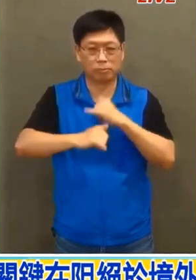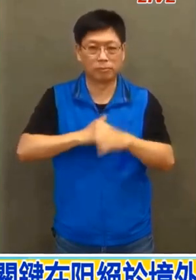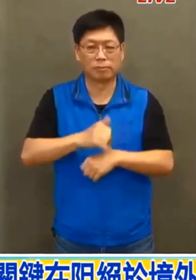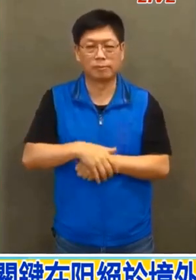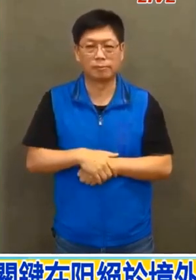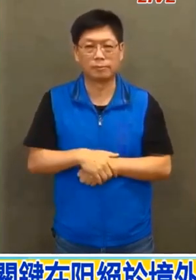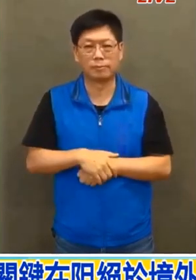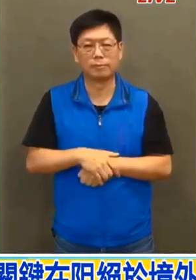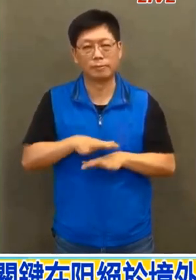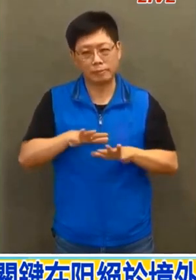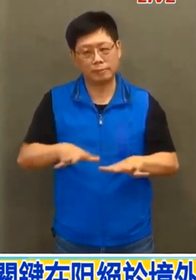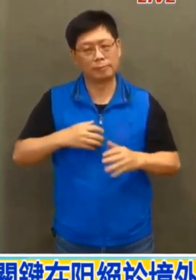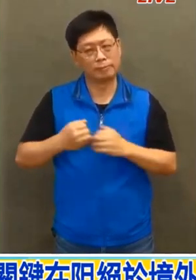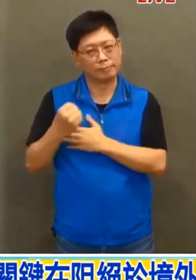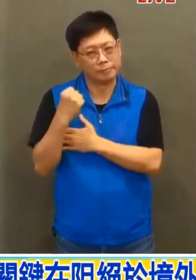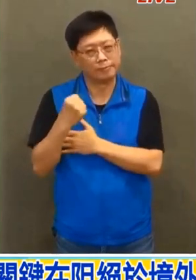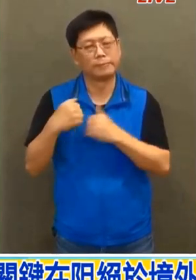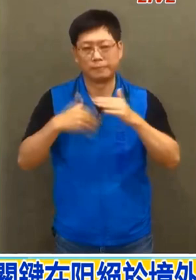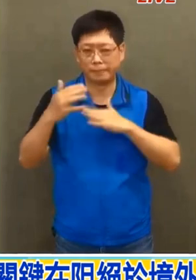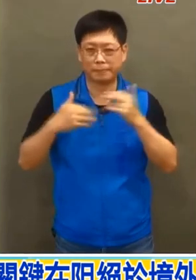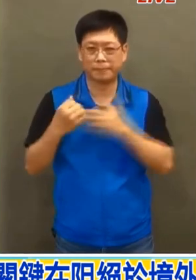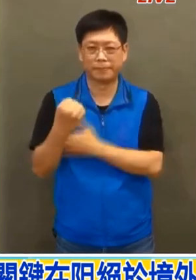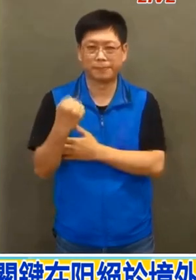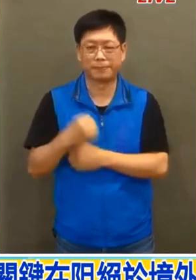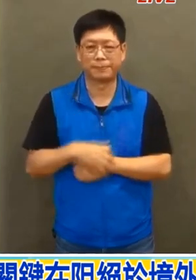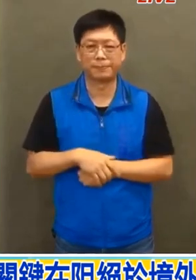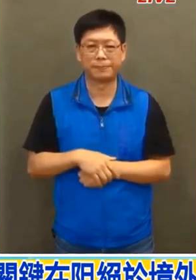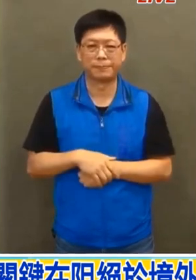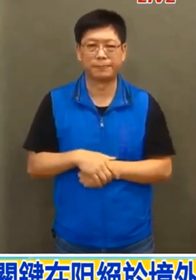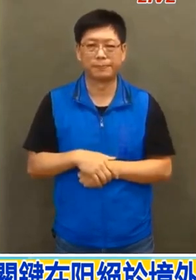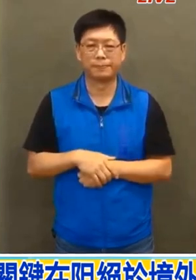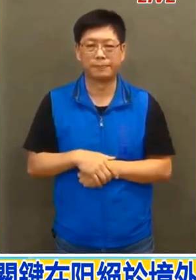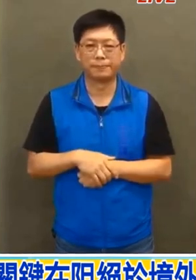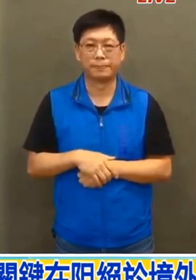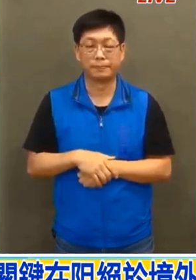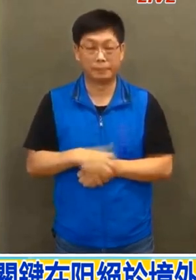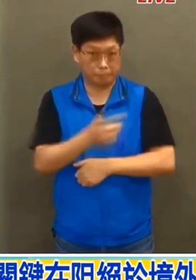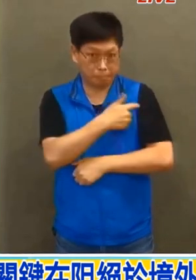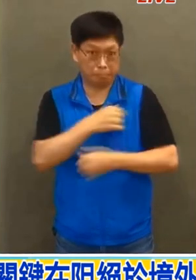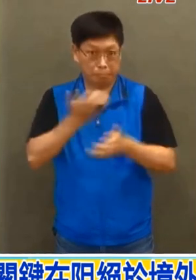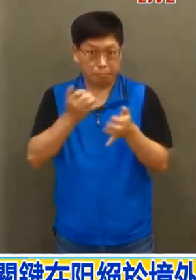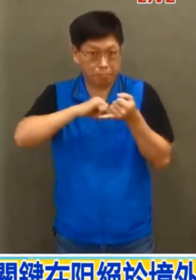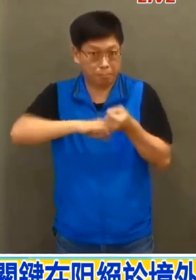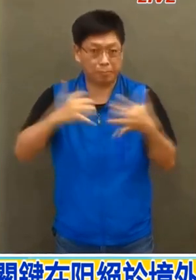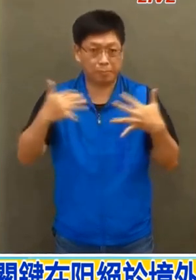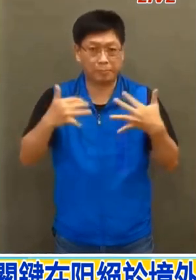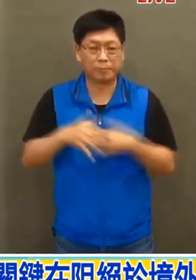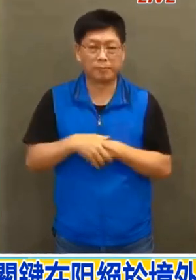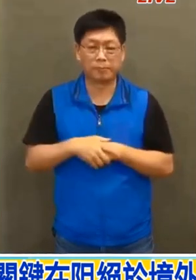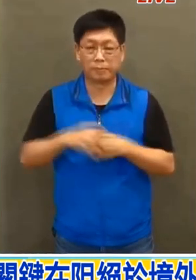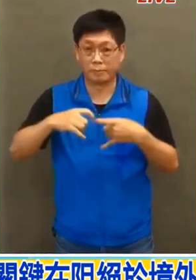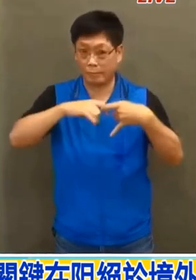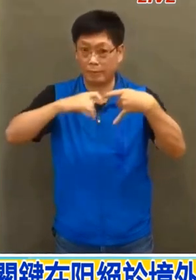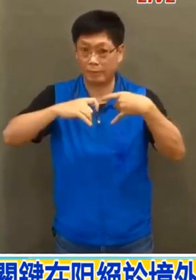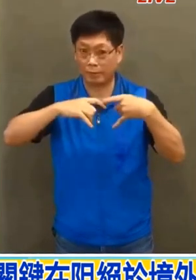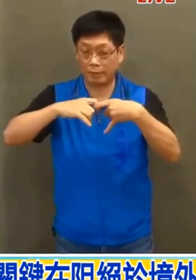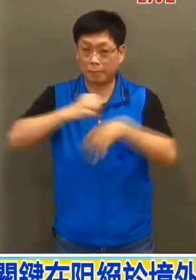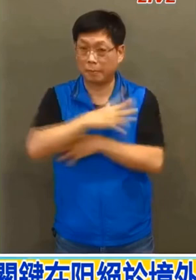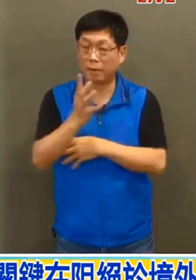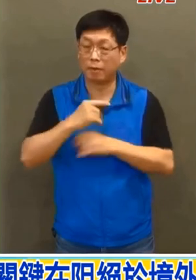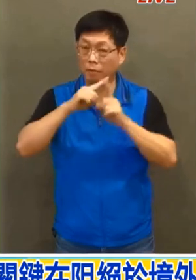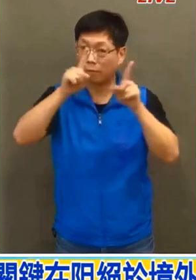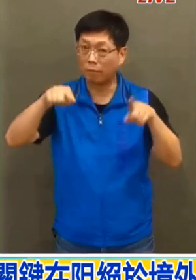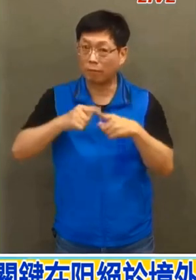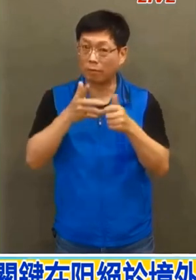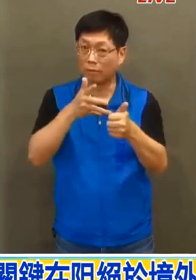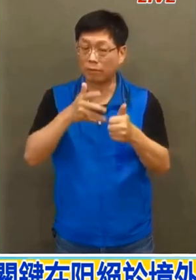活。所以我们大家一起加油，一起努力。 和疫苗预约相关的问题，联合报张哲颖提问，